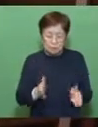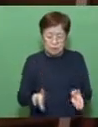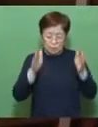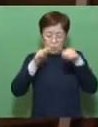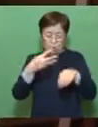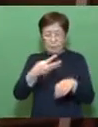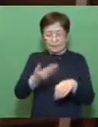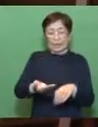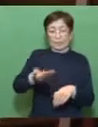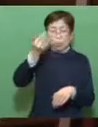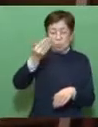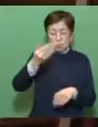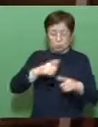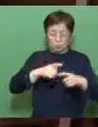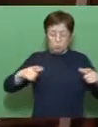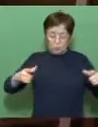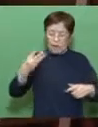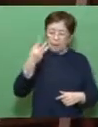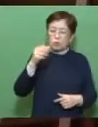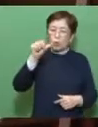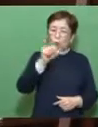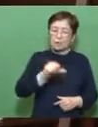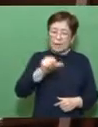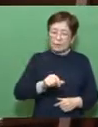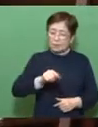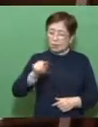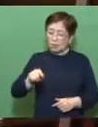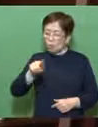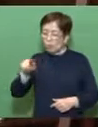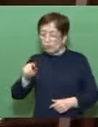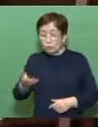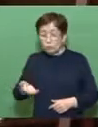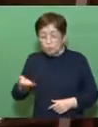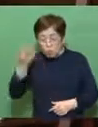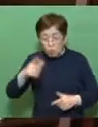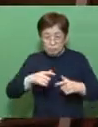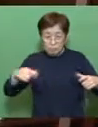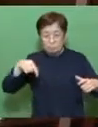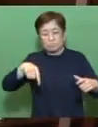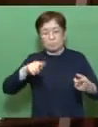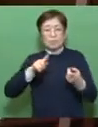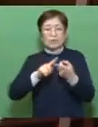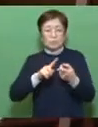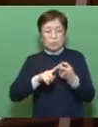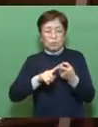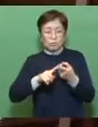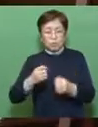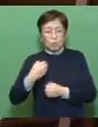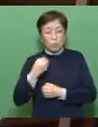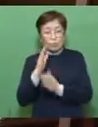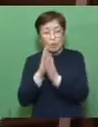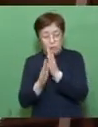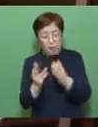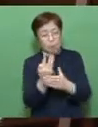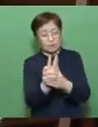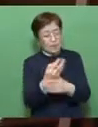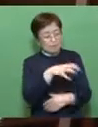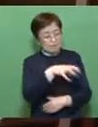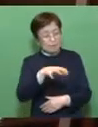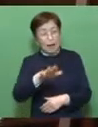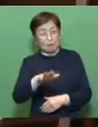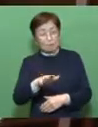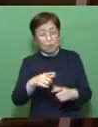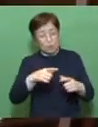原則にしていますうんうんと県内あの温泉地もホテル宿泊書結構あります